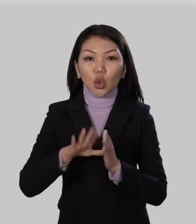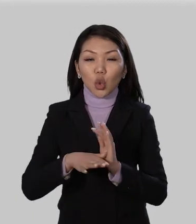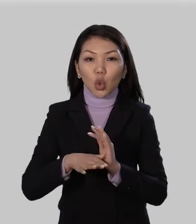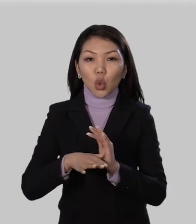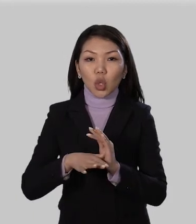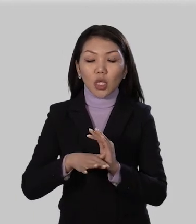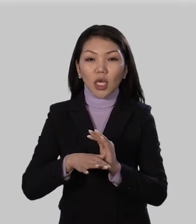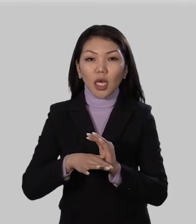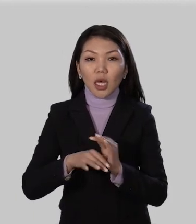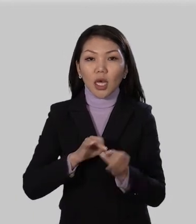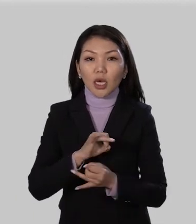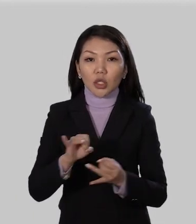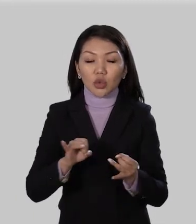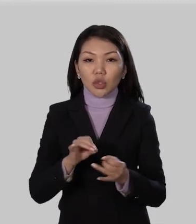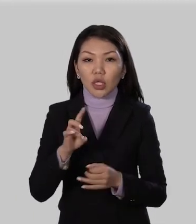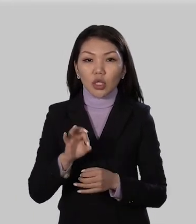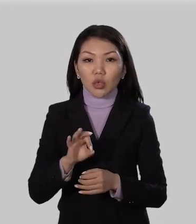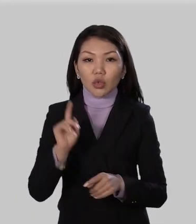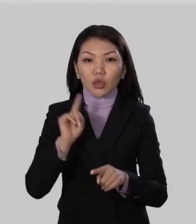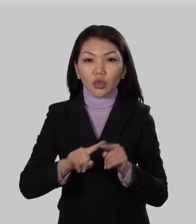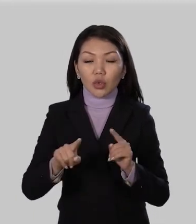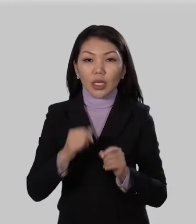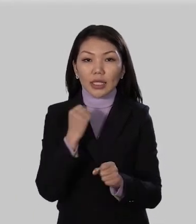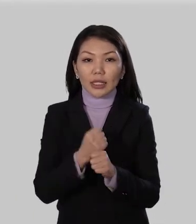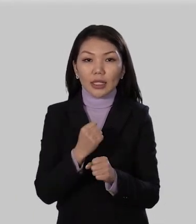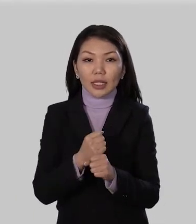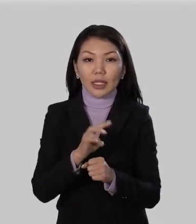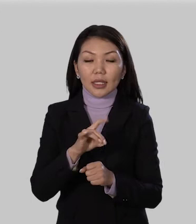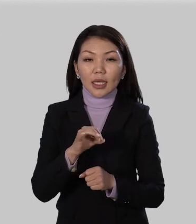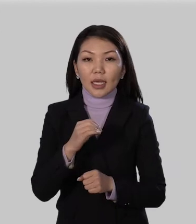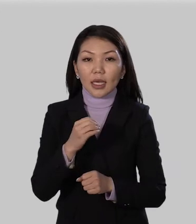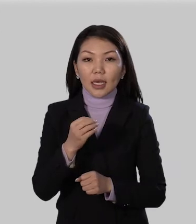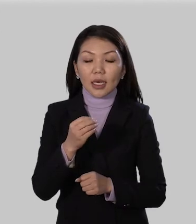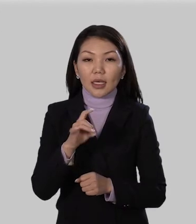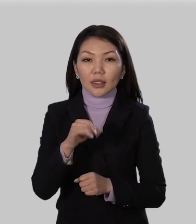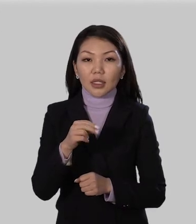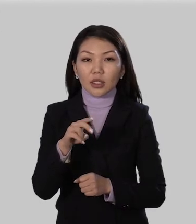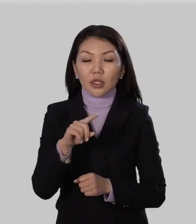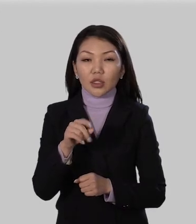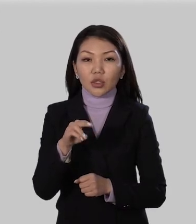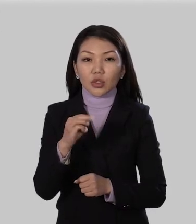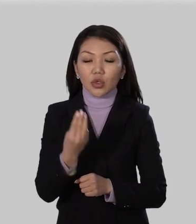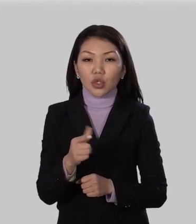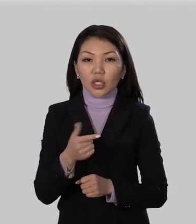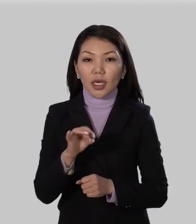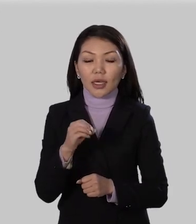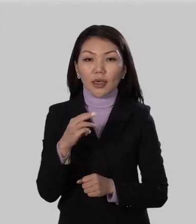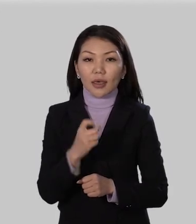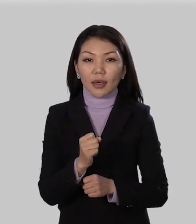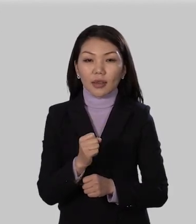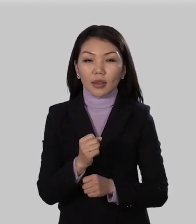Долго рассуждай, да скоро делай. Не разгрызешь ореха, так не съешь и